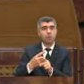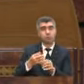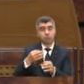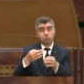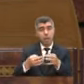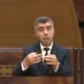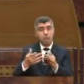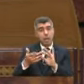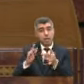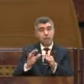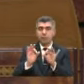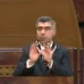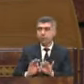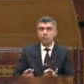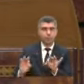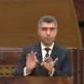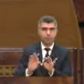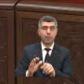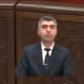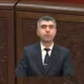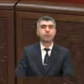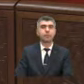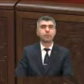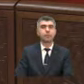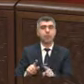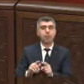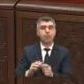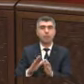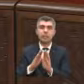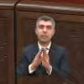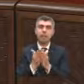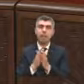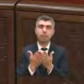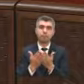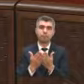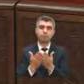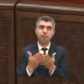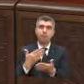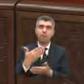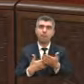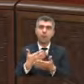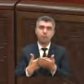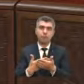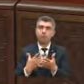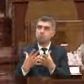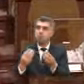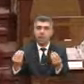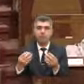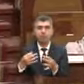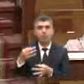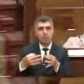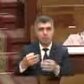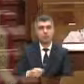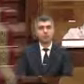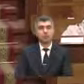المحاكم الرقمية. ما زال سيد الوزير العمل بالسجلات الورقية هو القائم في أغلبية المحاكم، هذه